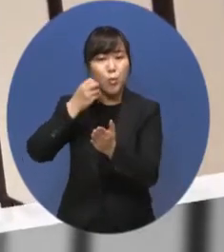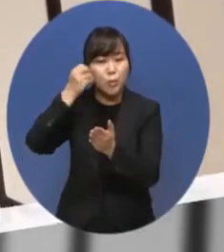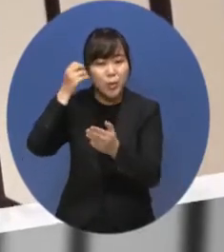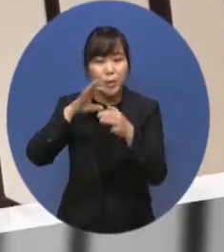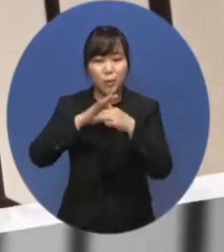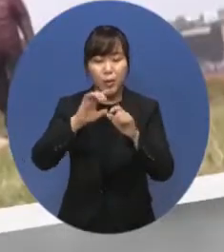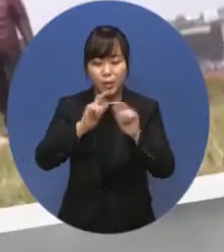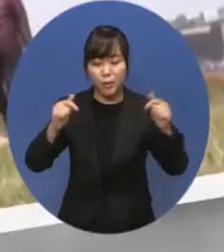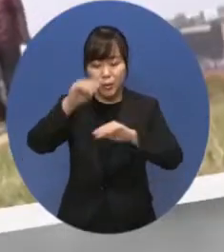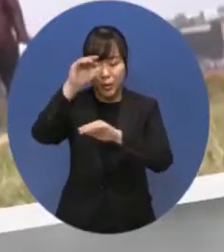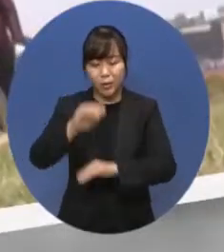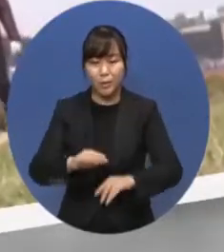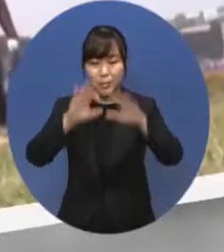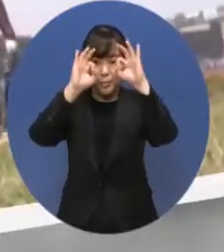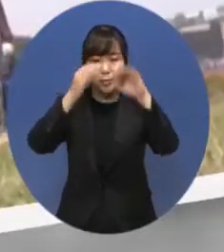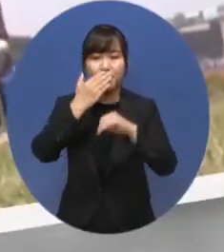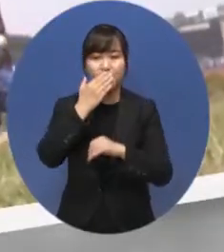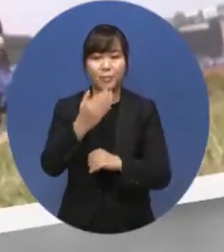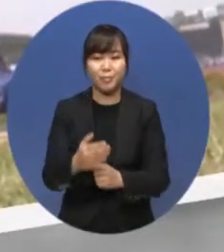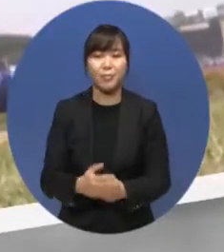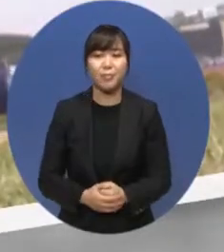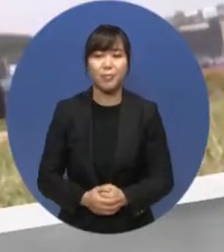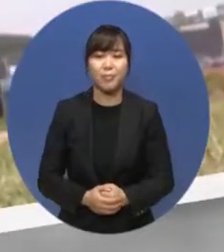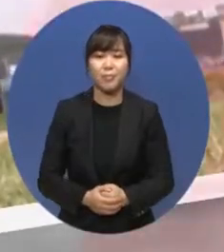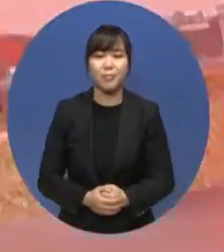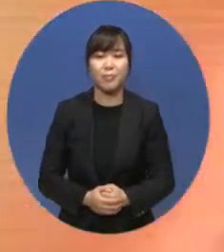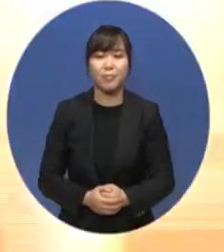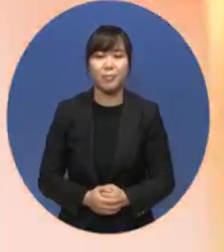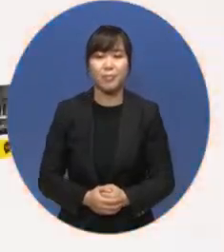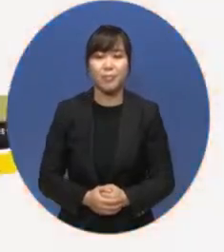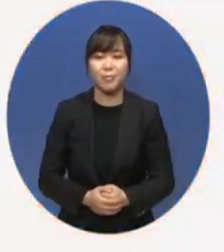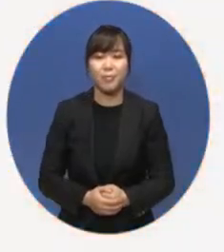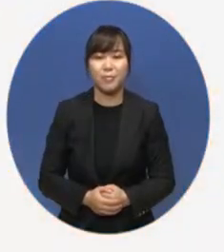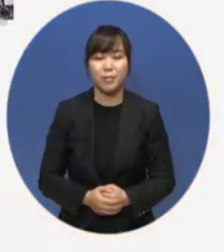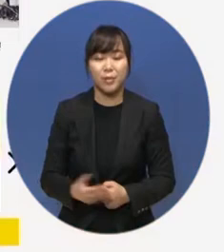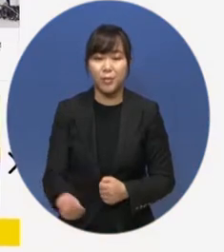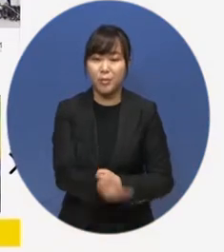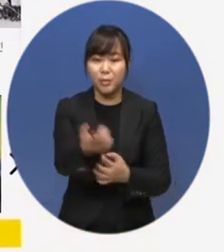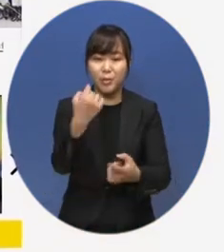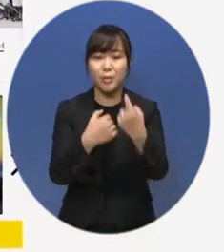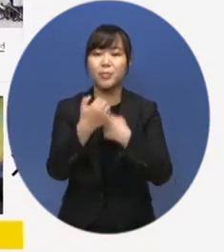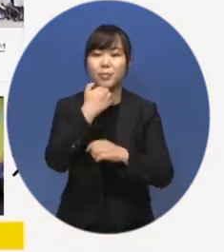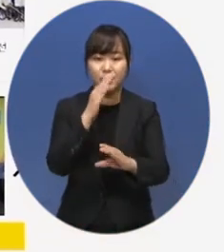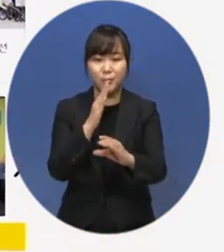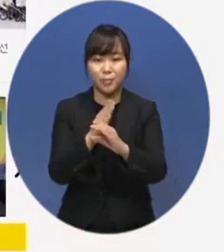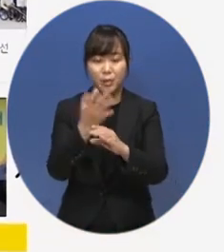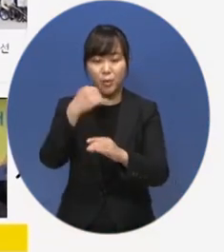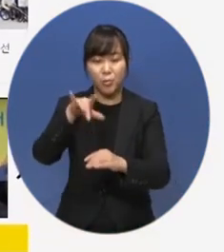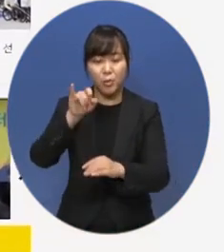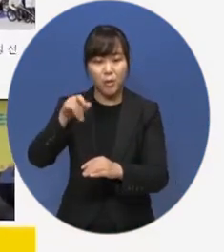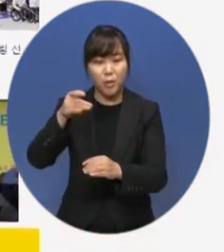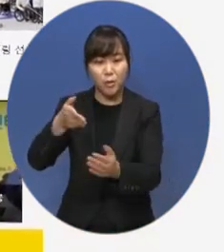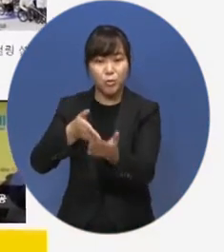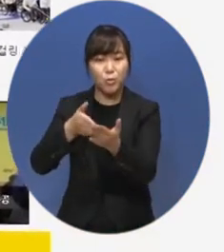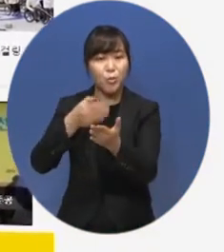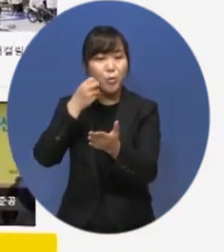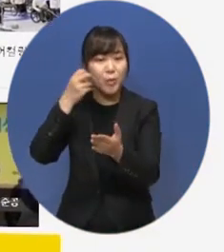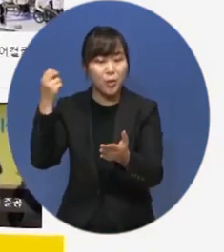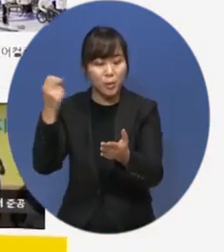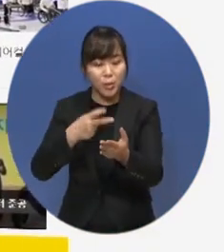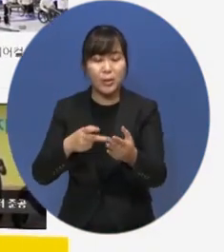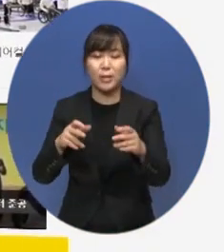홈페이지를 통해 보다 다양한 소식을 접할 수 있습니다 시청자 여러분의 제보를 기다립니다 웰 페어 뉴스